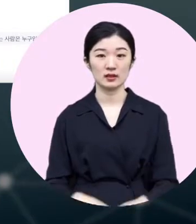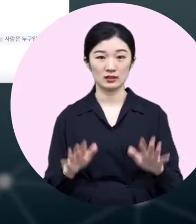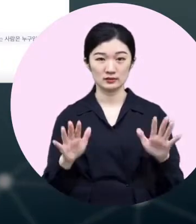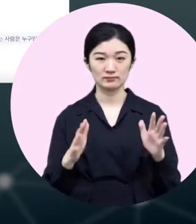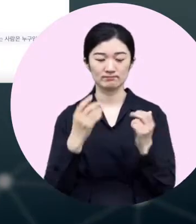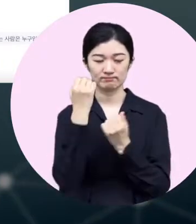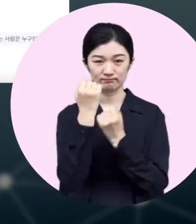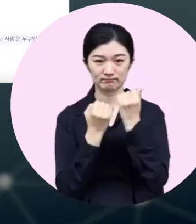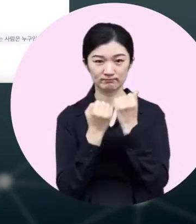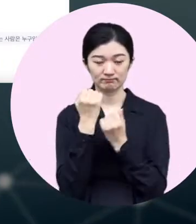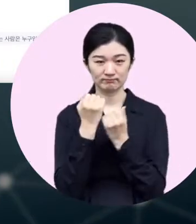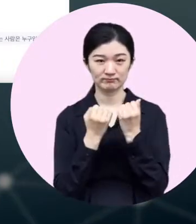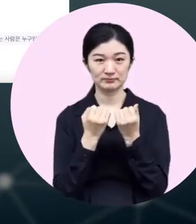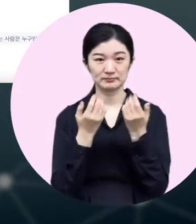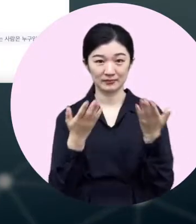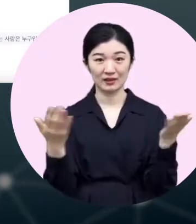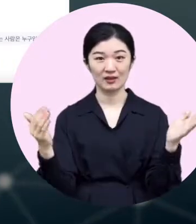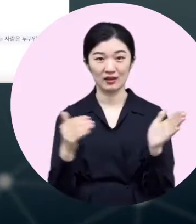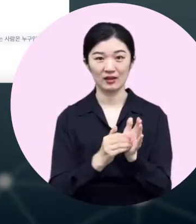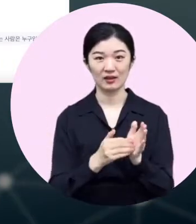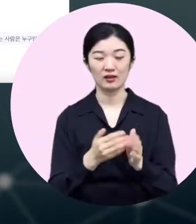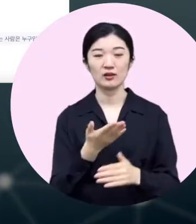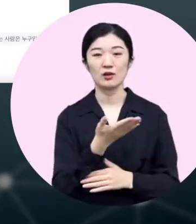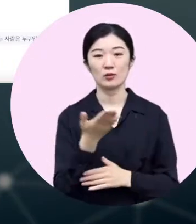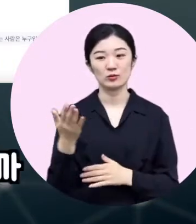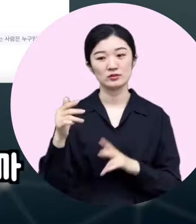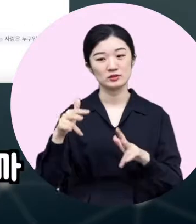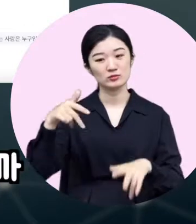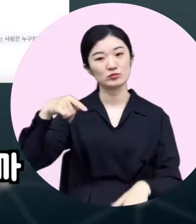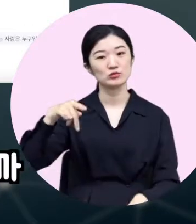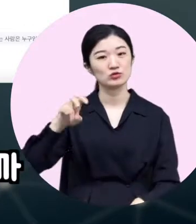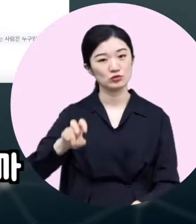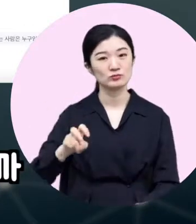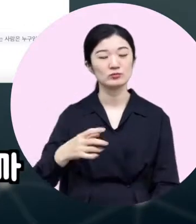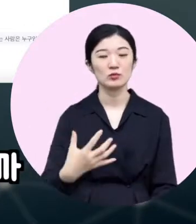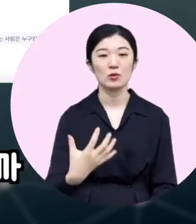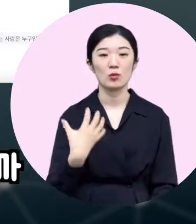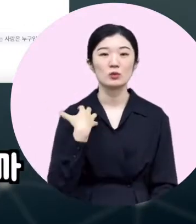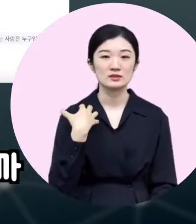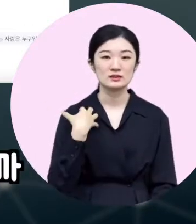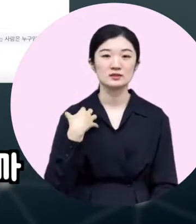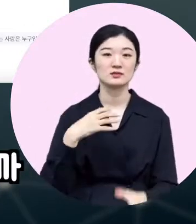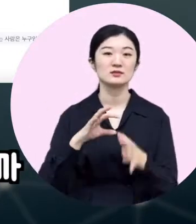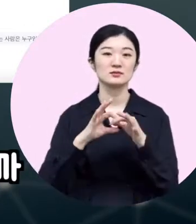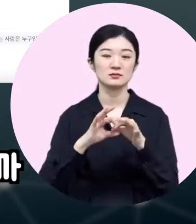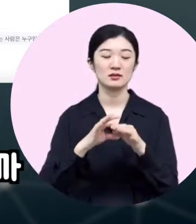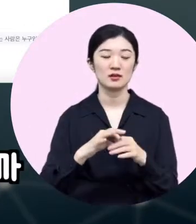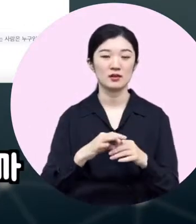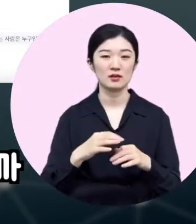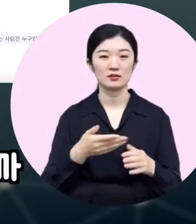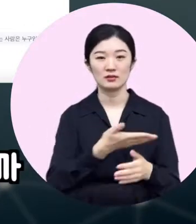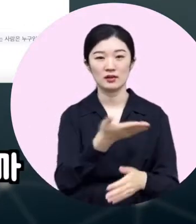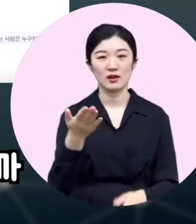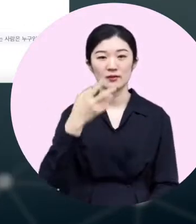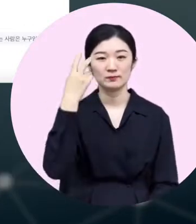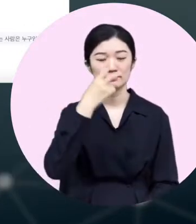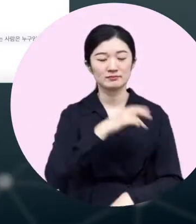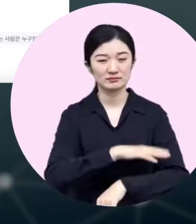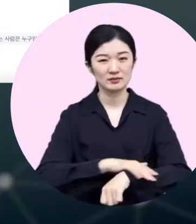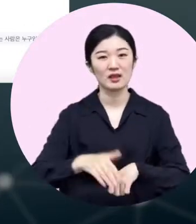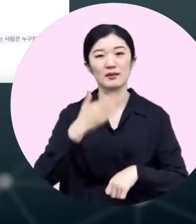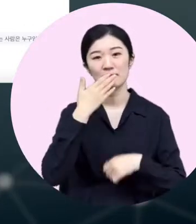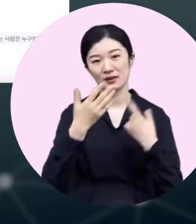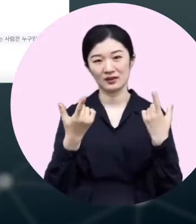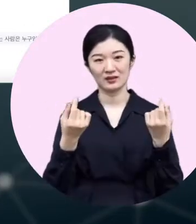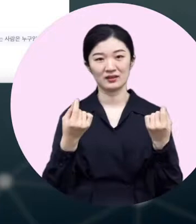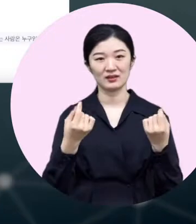제가 설명드리면 이제 여러분들이 웬만큼은 이제 호스트로서도 충분히 역할을 할 수 있지 않을까? 네, 이런